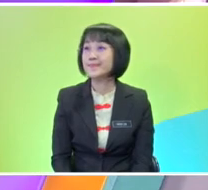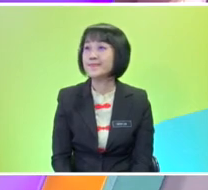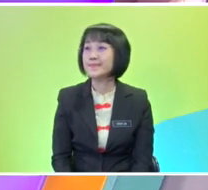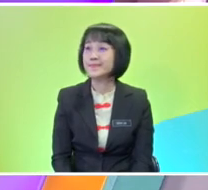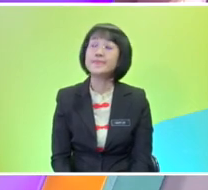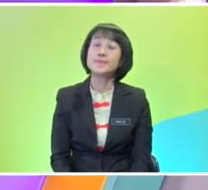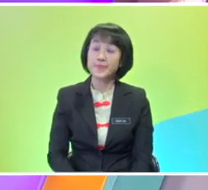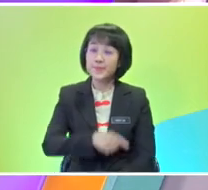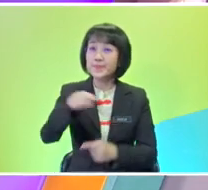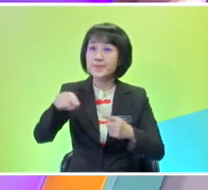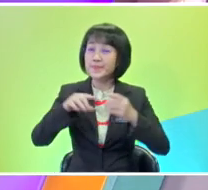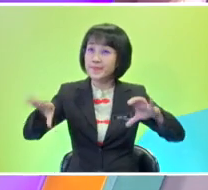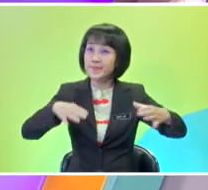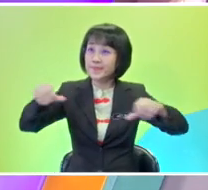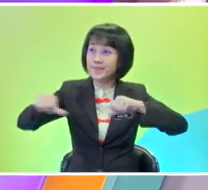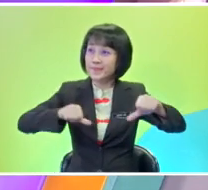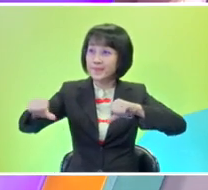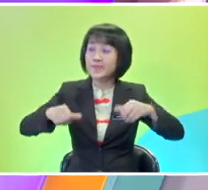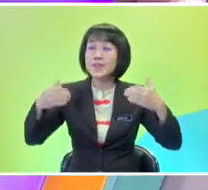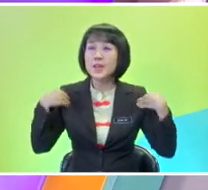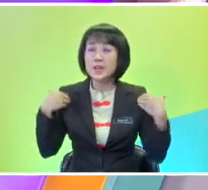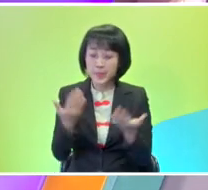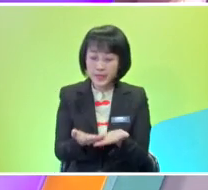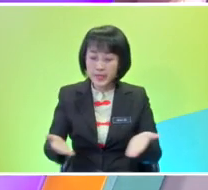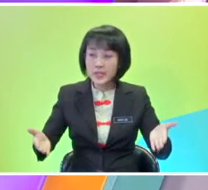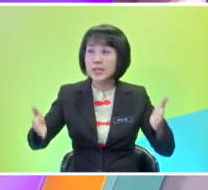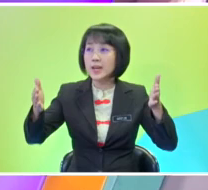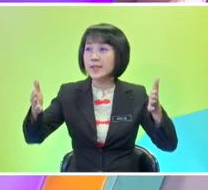pastikan ada bekas ada bekas